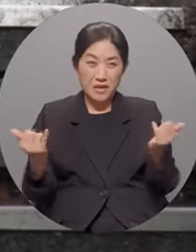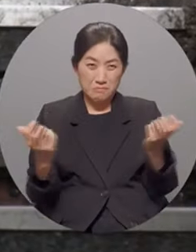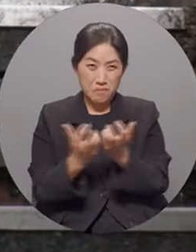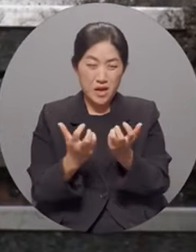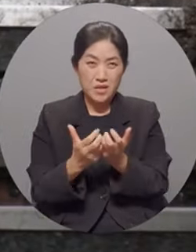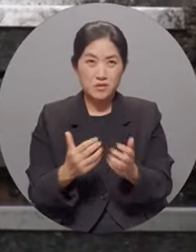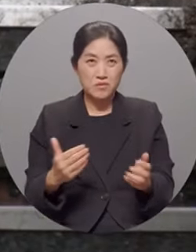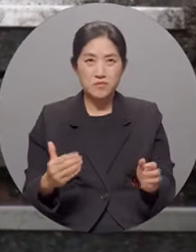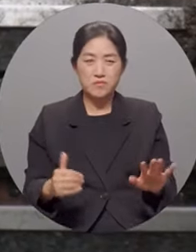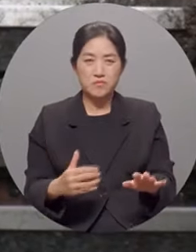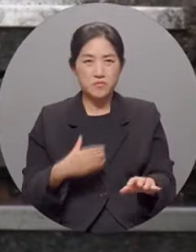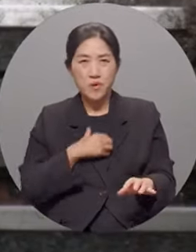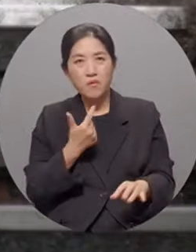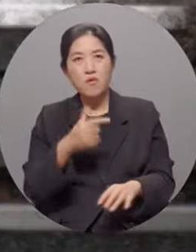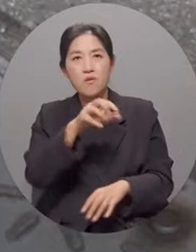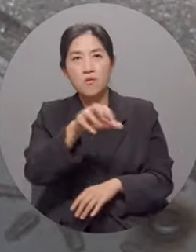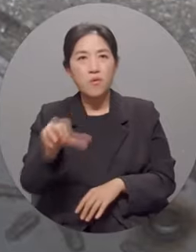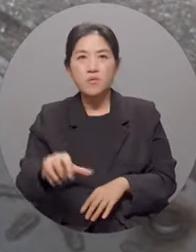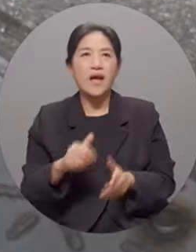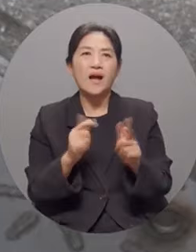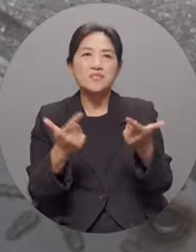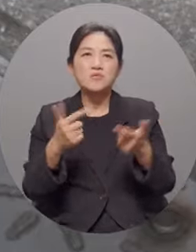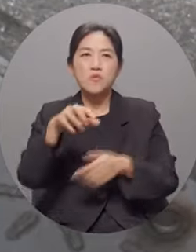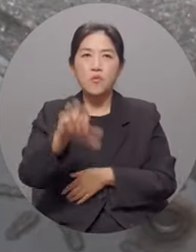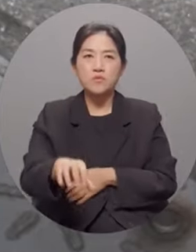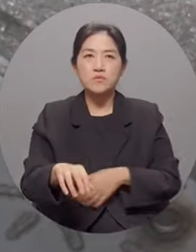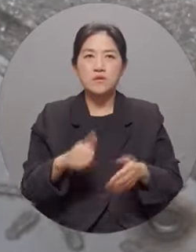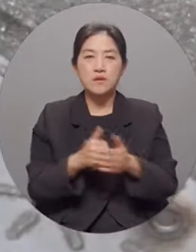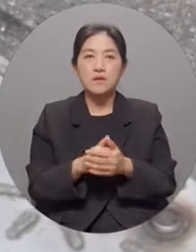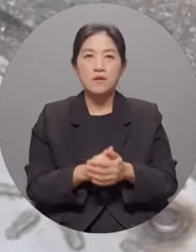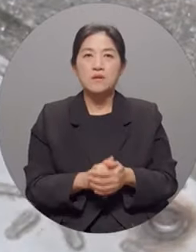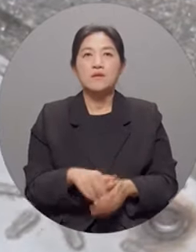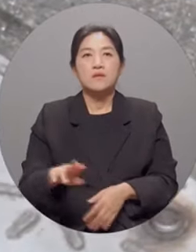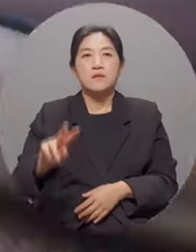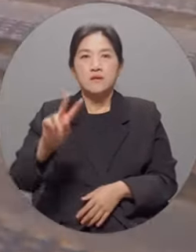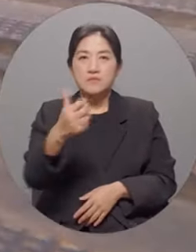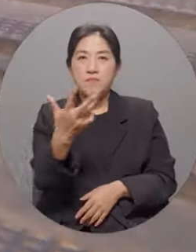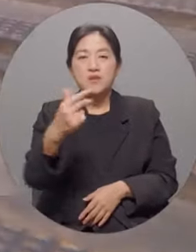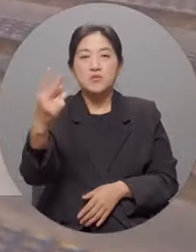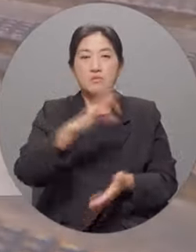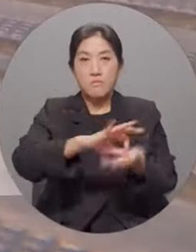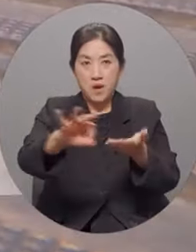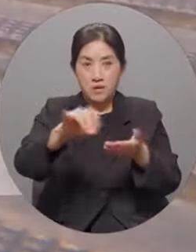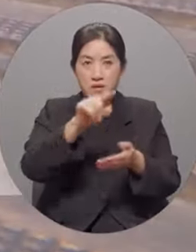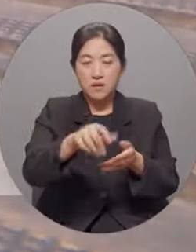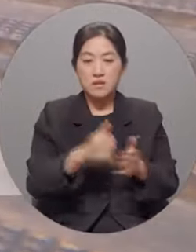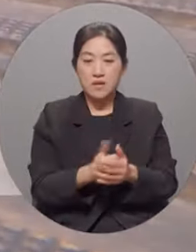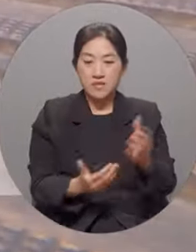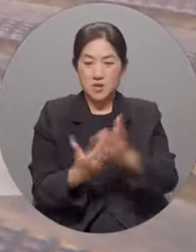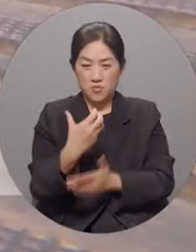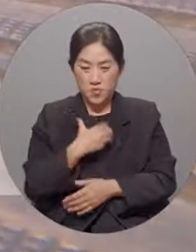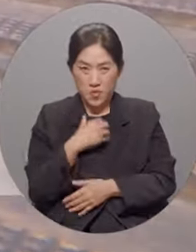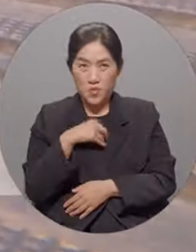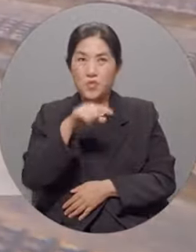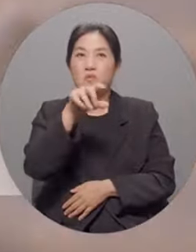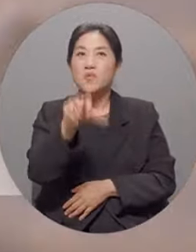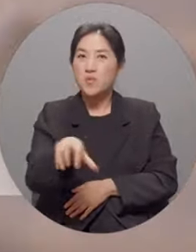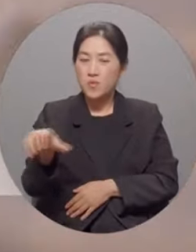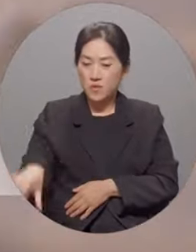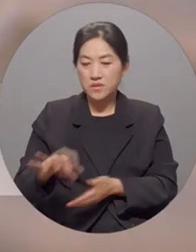곳에 교부금 28억 2천만 원을 배정했습니다. 그나마 사고 취약으로 분류된 지역 안에 쓴